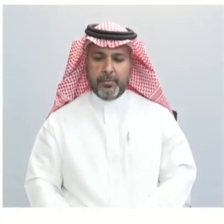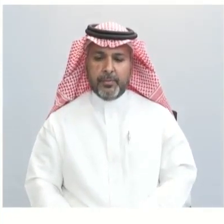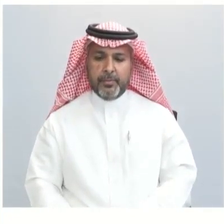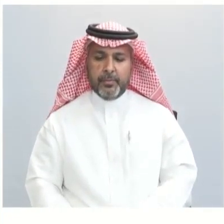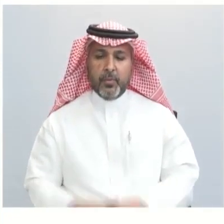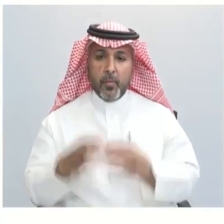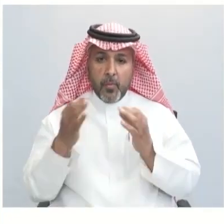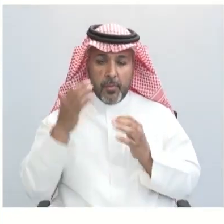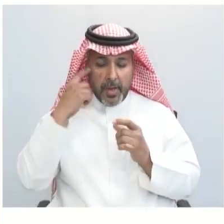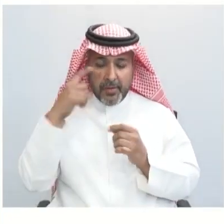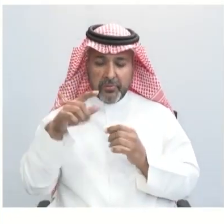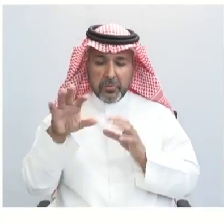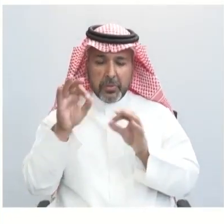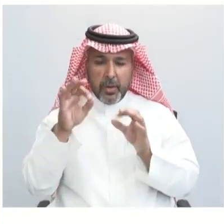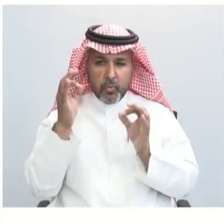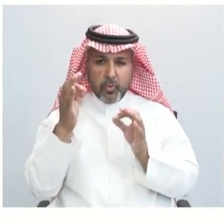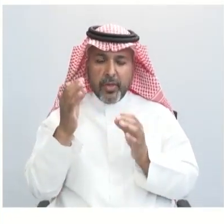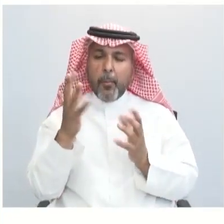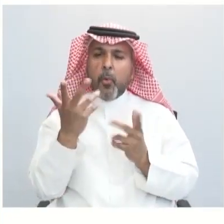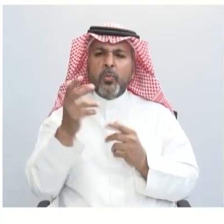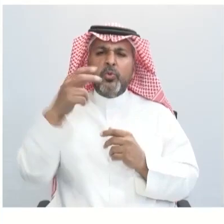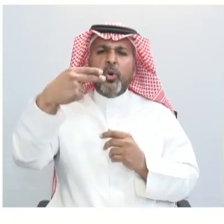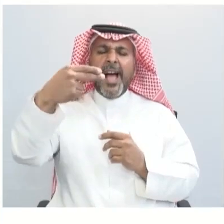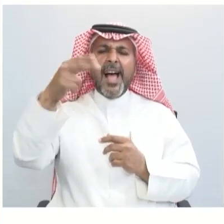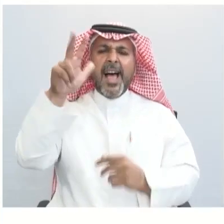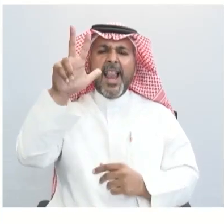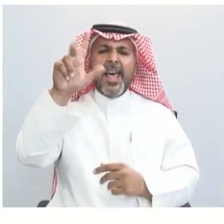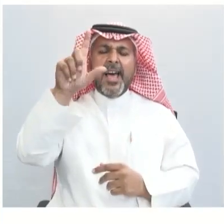إنشاء بريد يمثل العلامة التجارية.